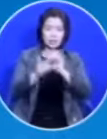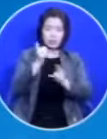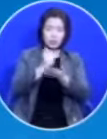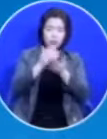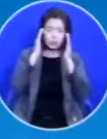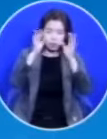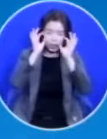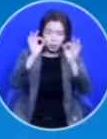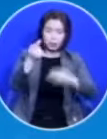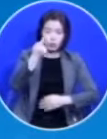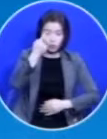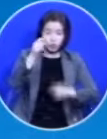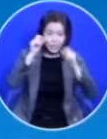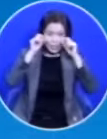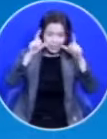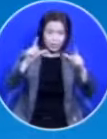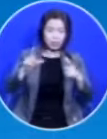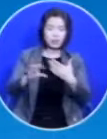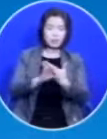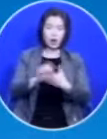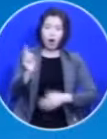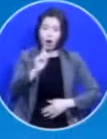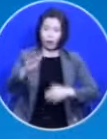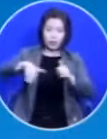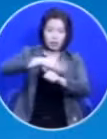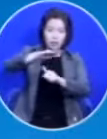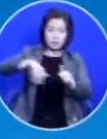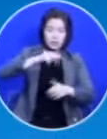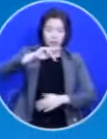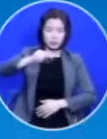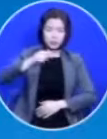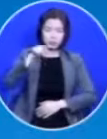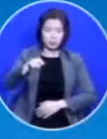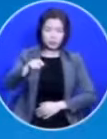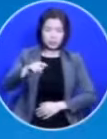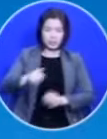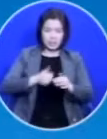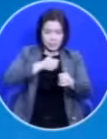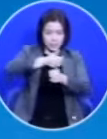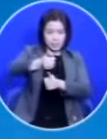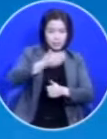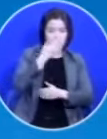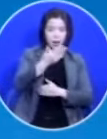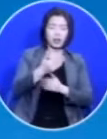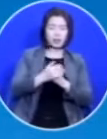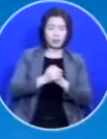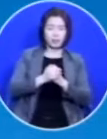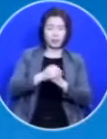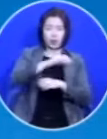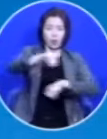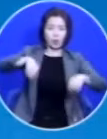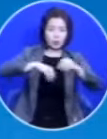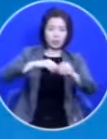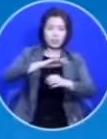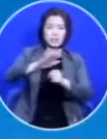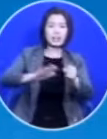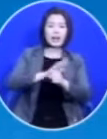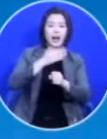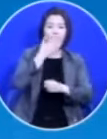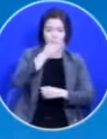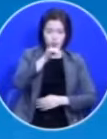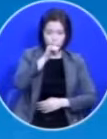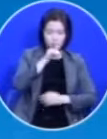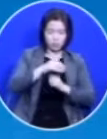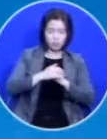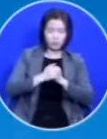눈이 열리면 어떤 형편에서도 그는 이길 수 있습니다 오히려 사랑할 수